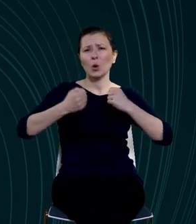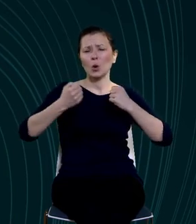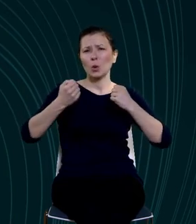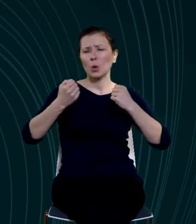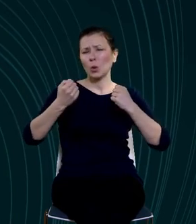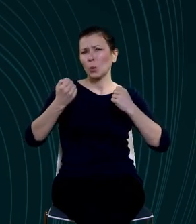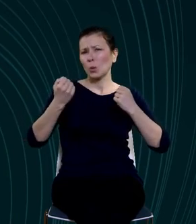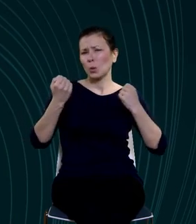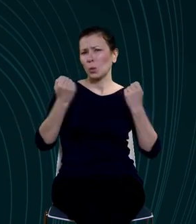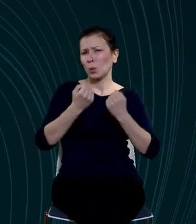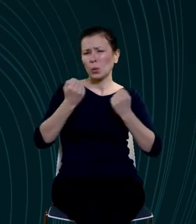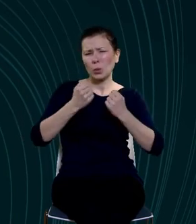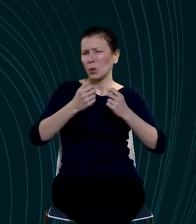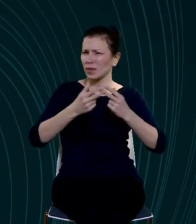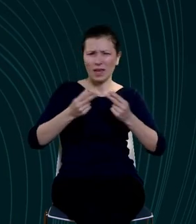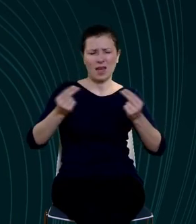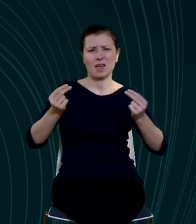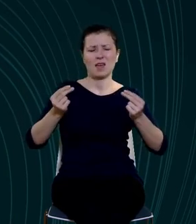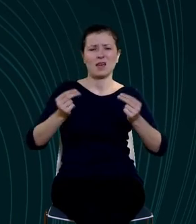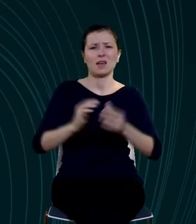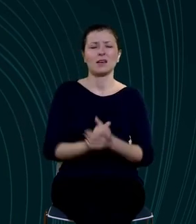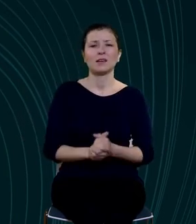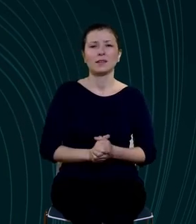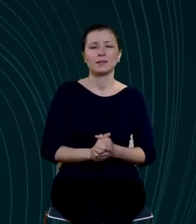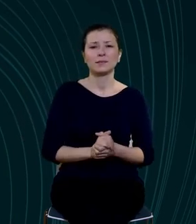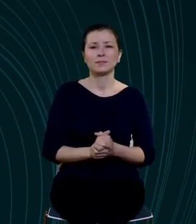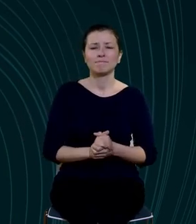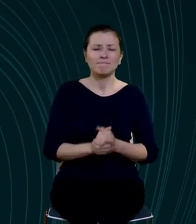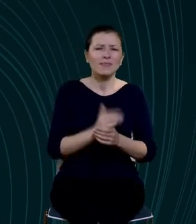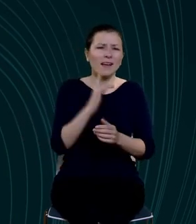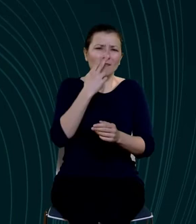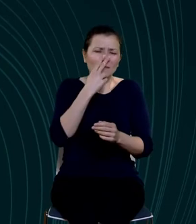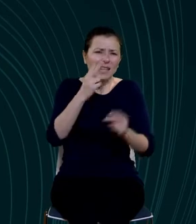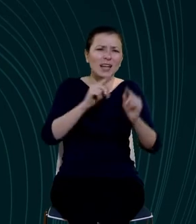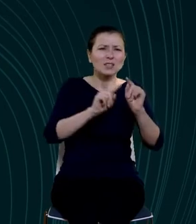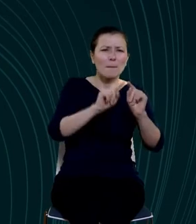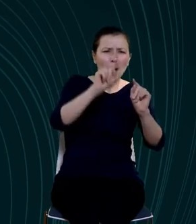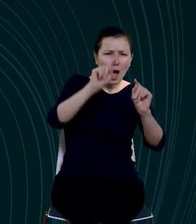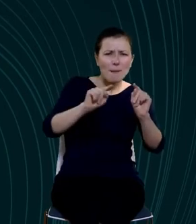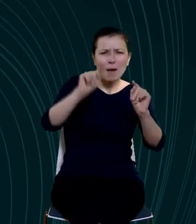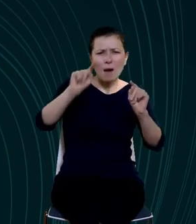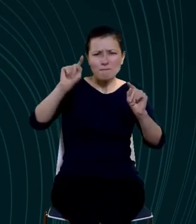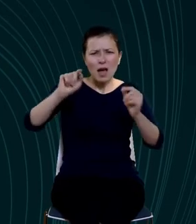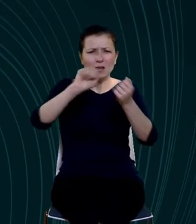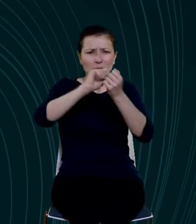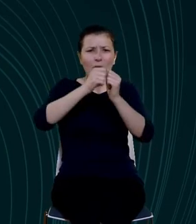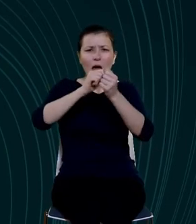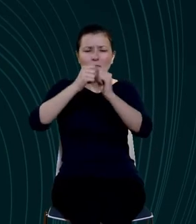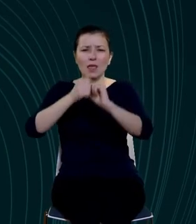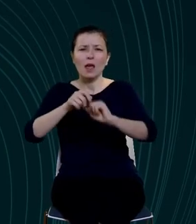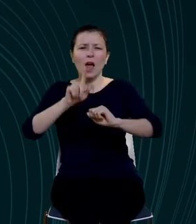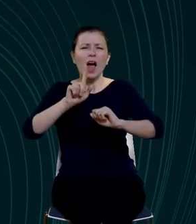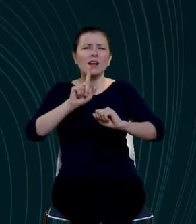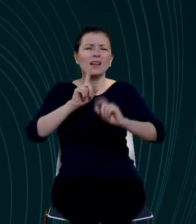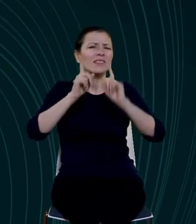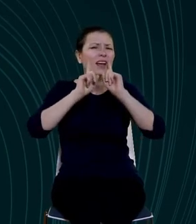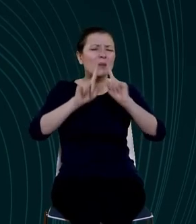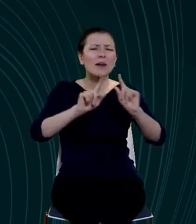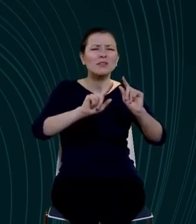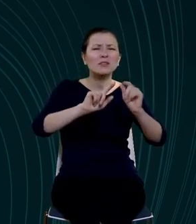bardzo istotny. On oczywiście, zmienność jest obserwowana, ale są to zmiany tak